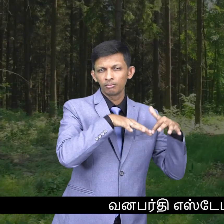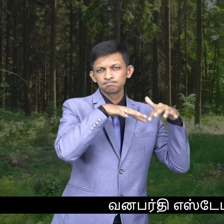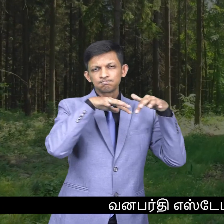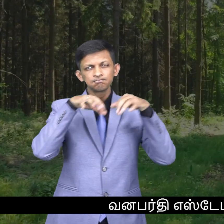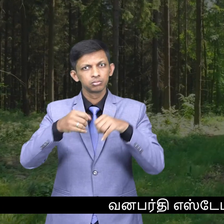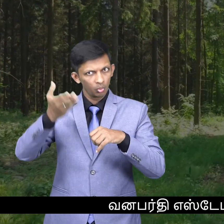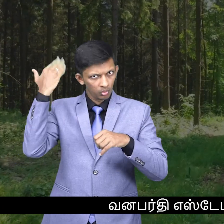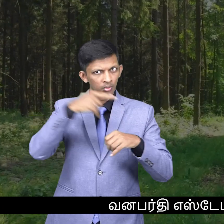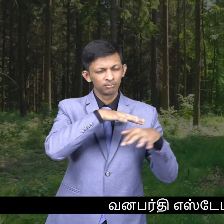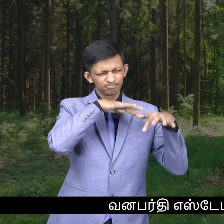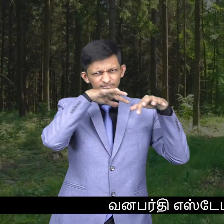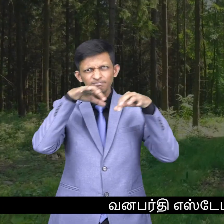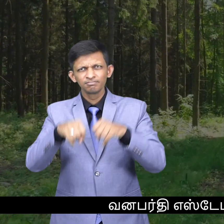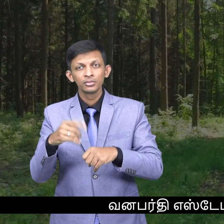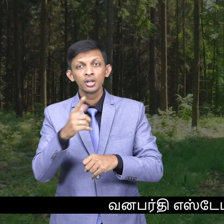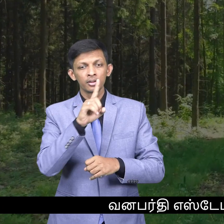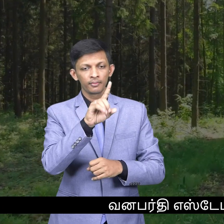வனப்பர்த்தி எஸ்டேட் கிபி